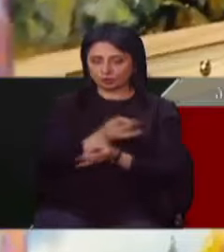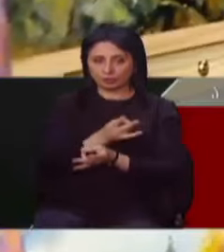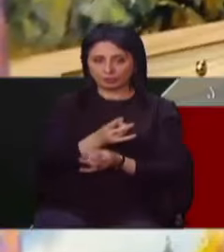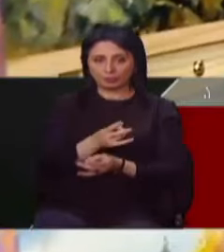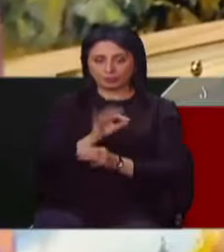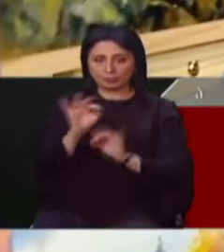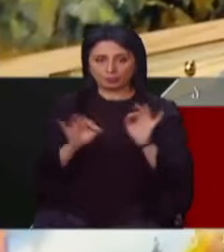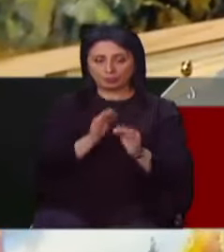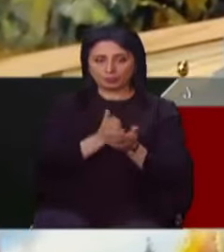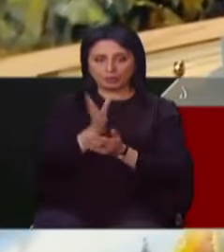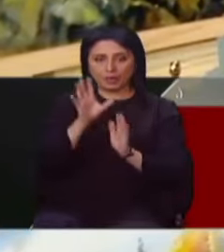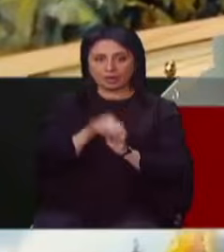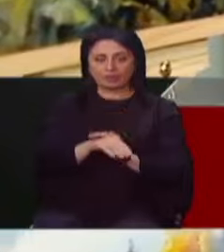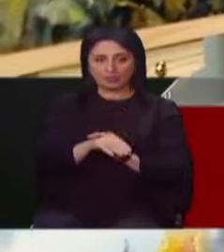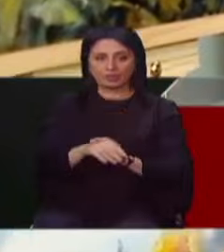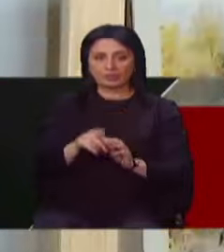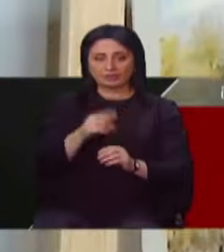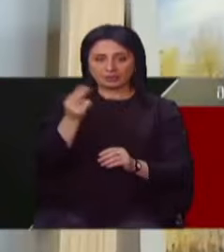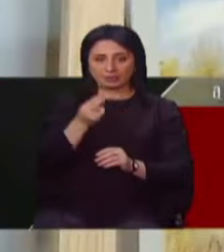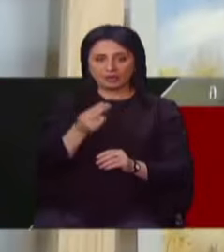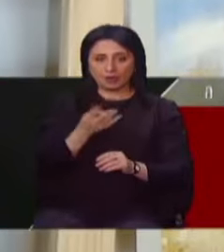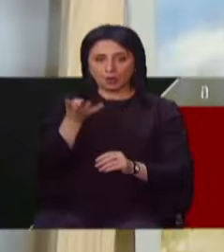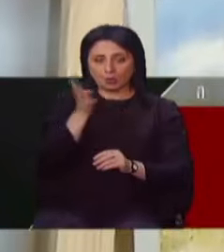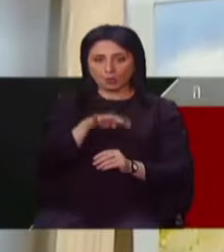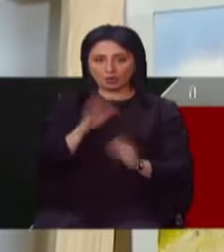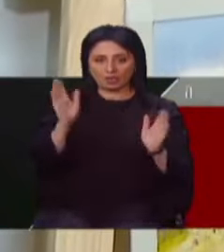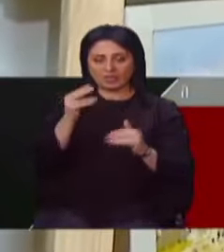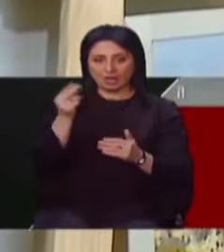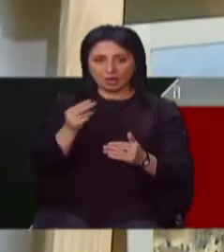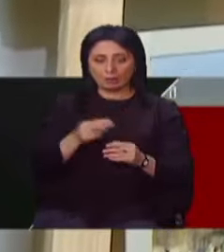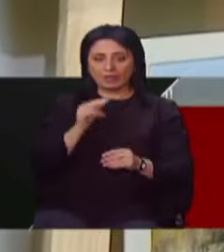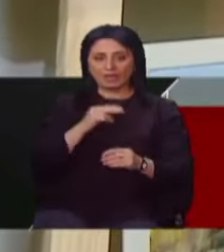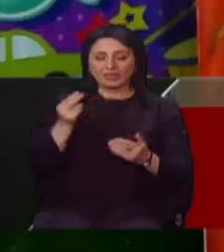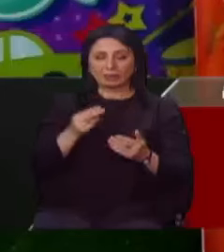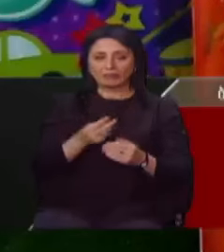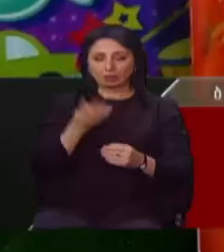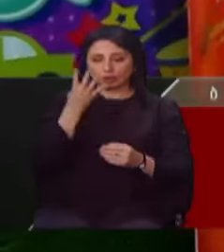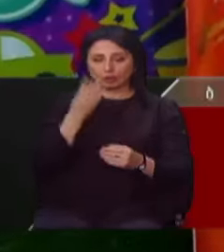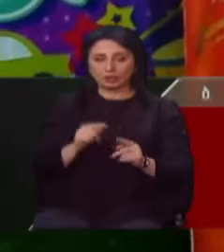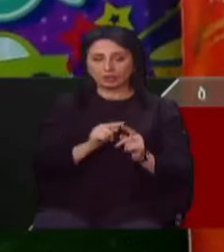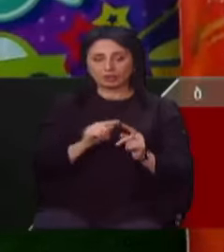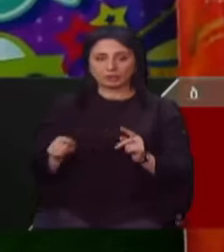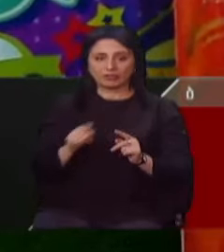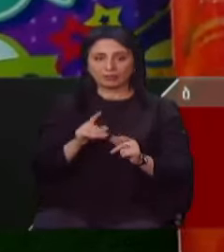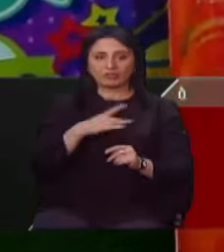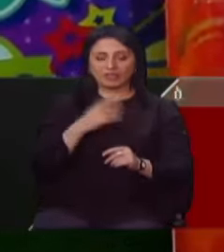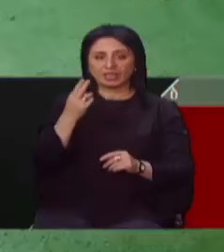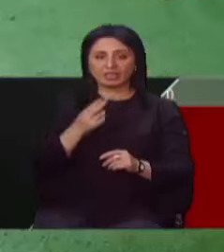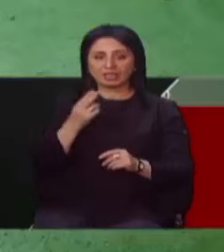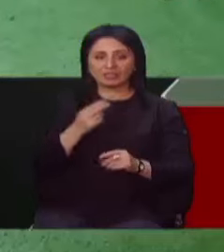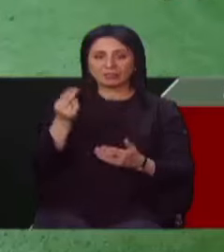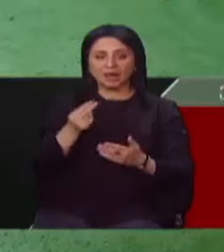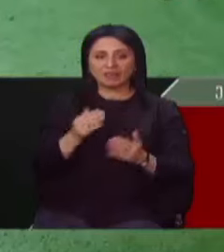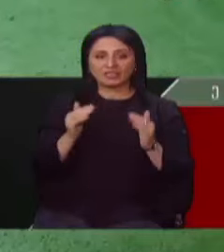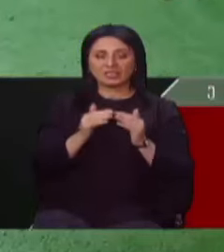ესაჭიროება. პროექტის ფარგლებში თითო მხატვარმა 4 ფერწერული ტილო შექმნა. ნამუშევრები 4 დღის განმავლობაში თეთრი წყაროს